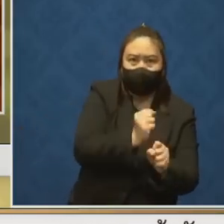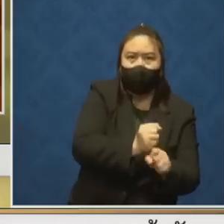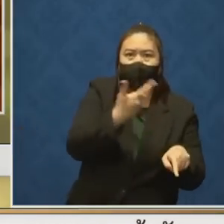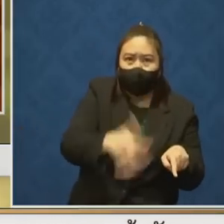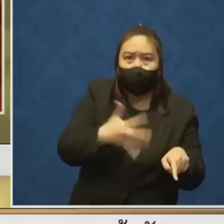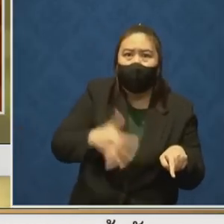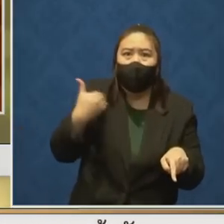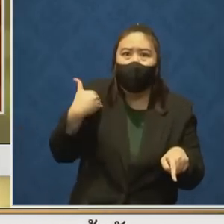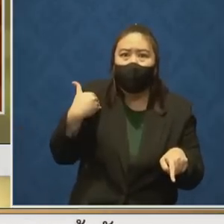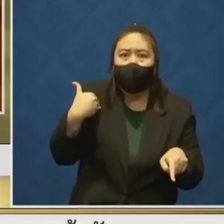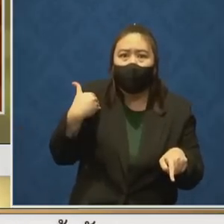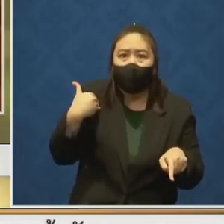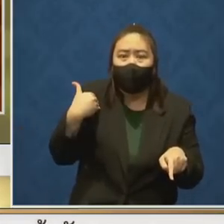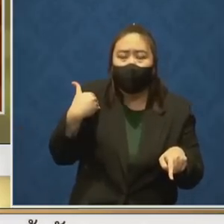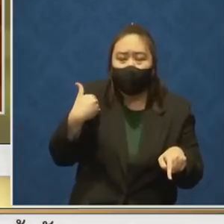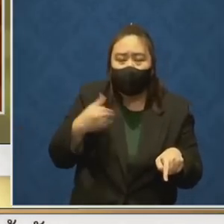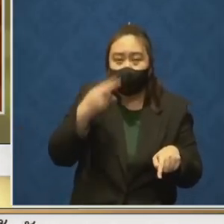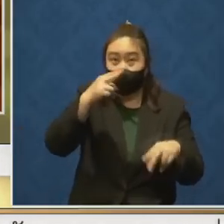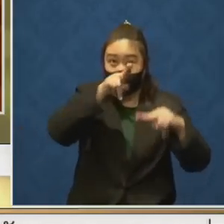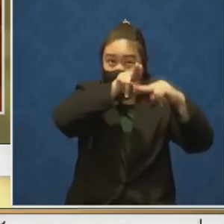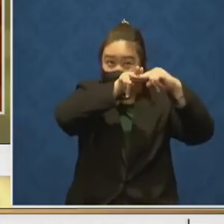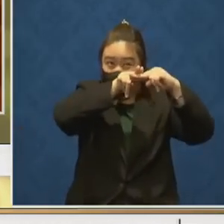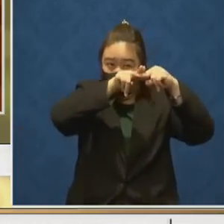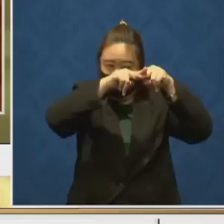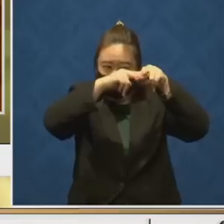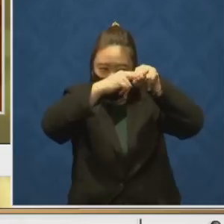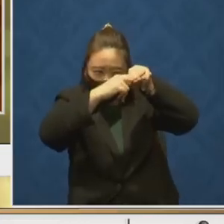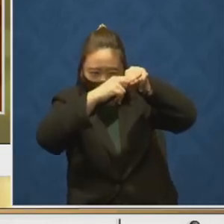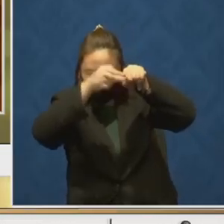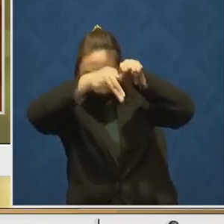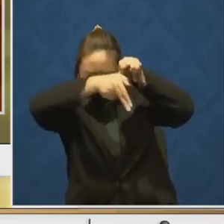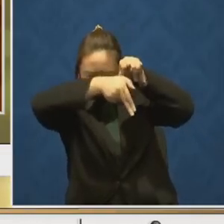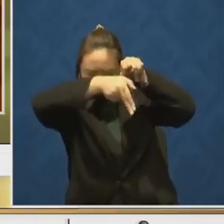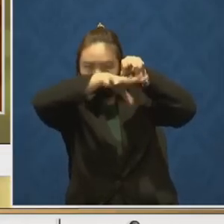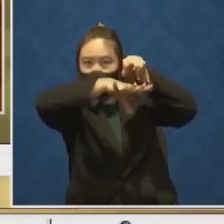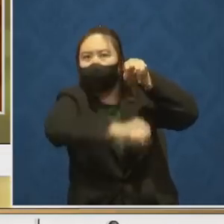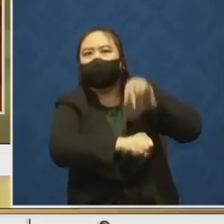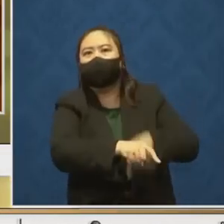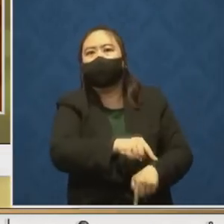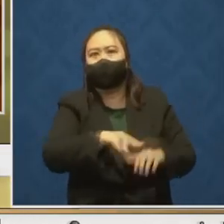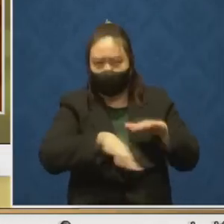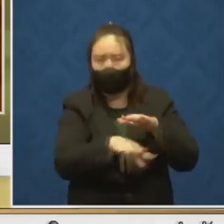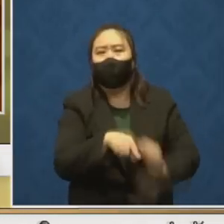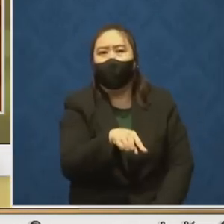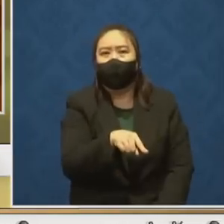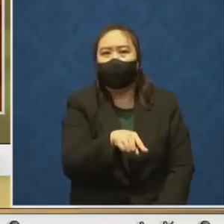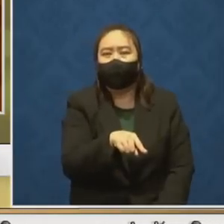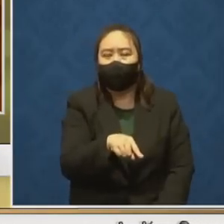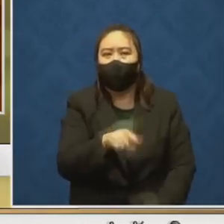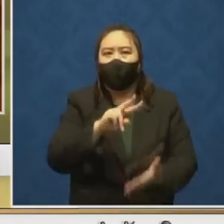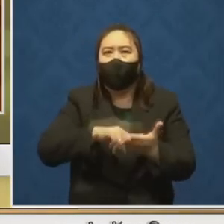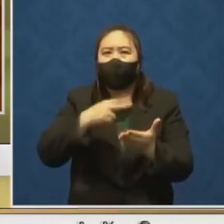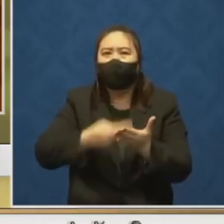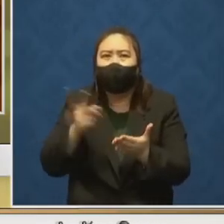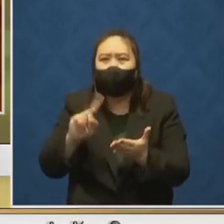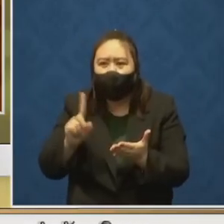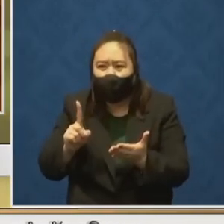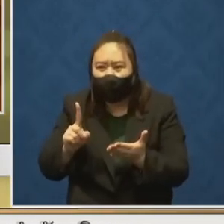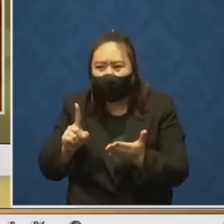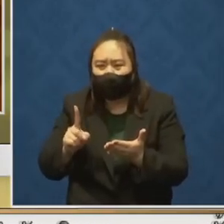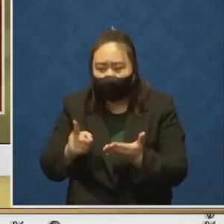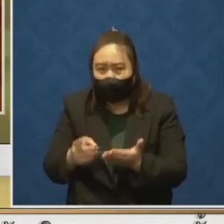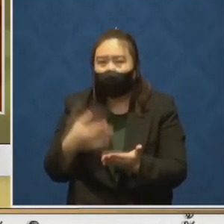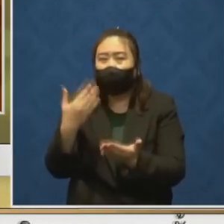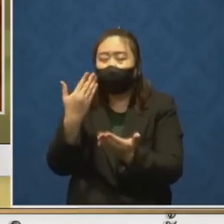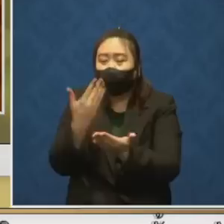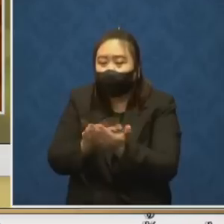มีภาพถายจากดวเทียมเป็หลฐานแสดงใหเห็วามีการสรางกันตั้งแต่ยไมมการประกาศ